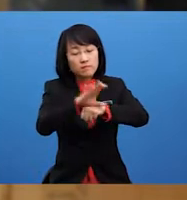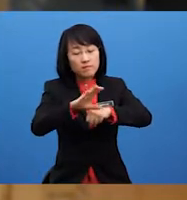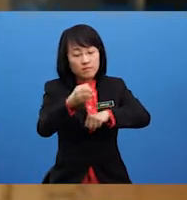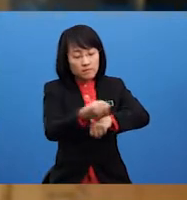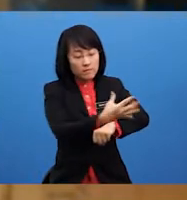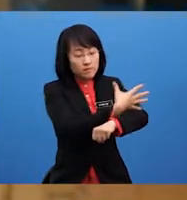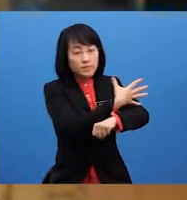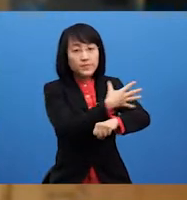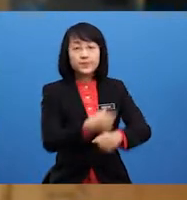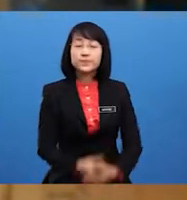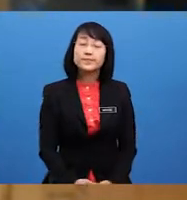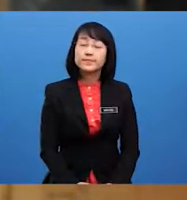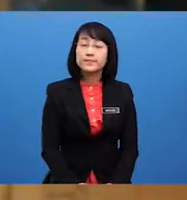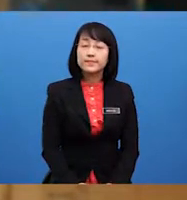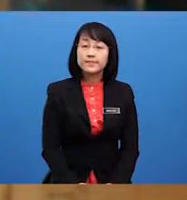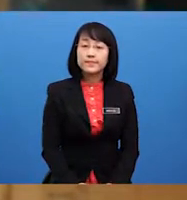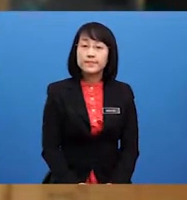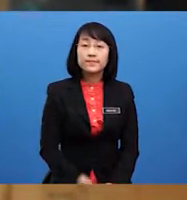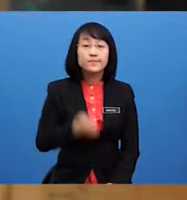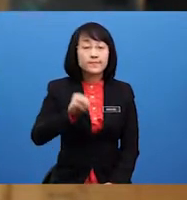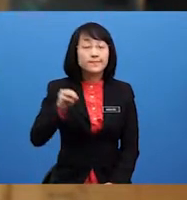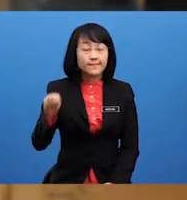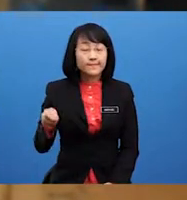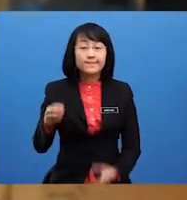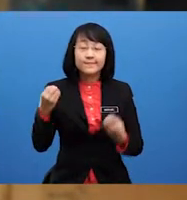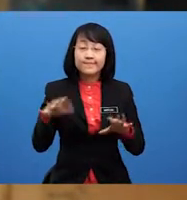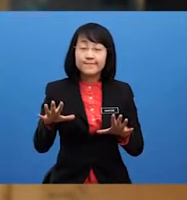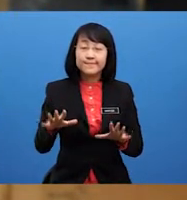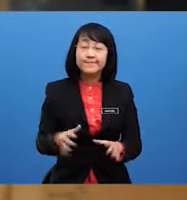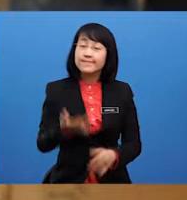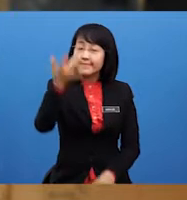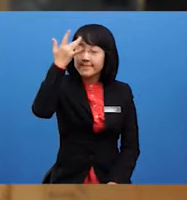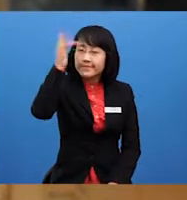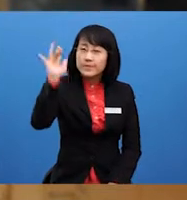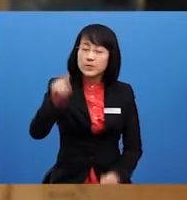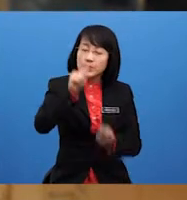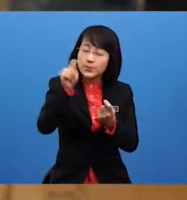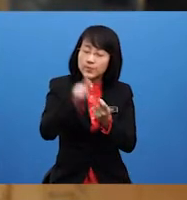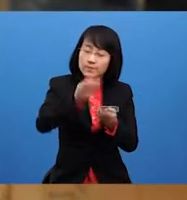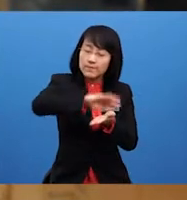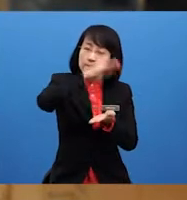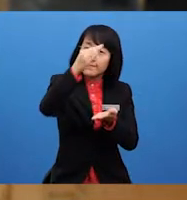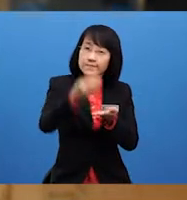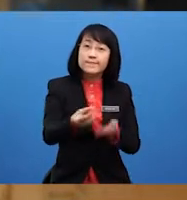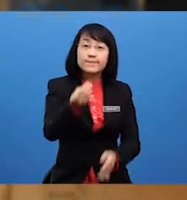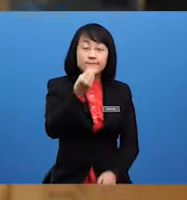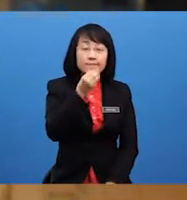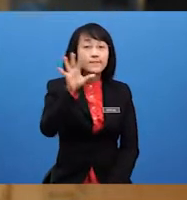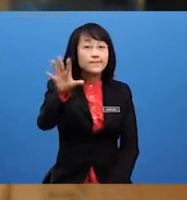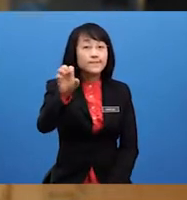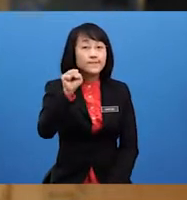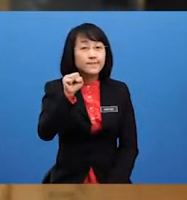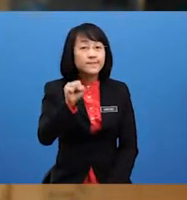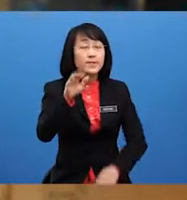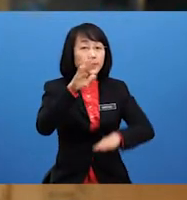sekarang, murid-murid sepatutnya lebih arif dalam menentukan kuantiti makanan yang diambil